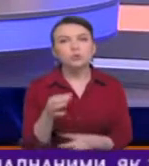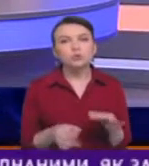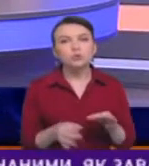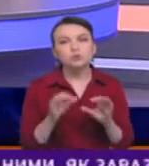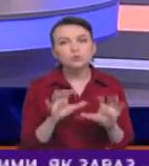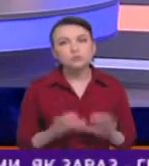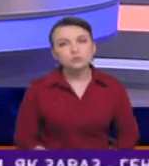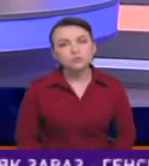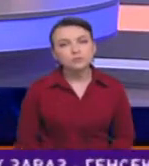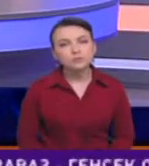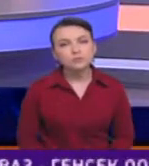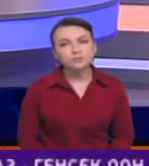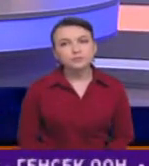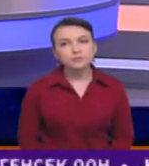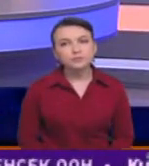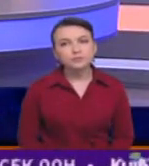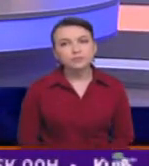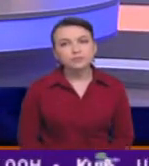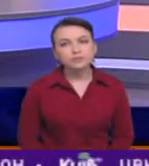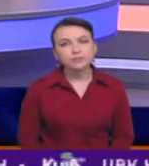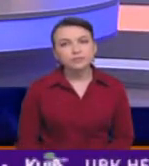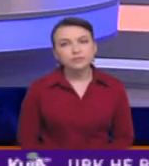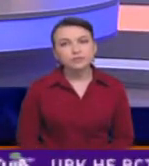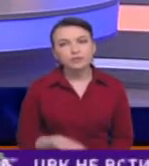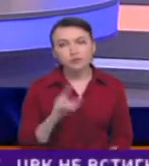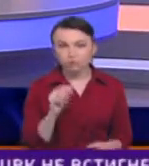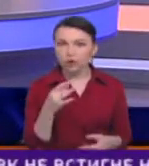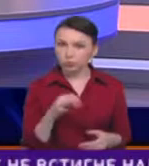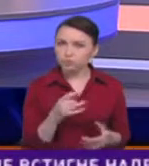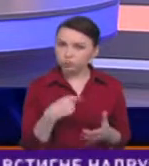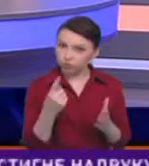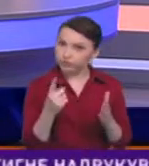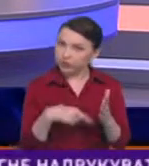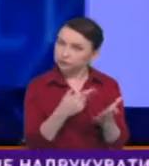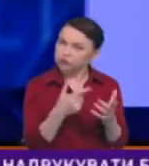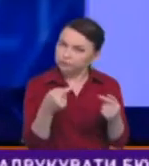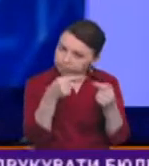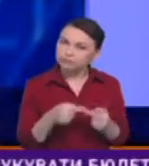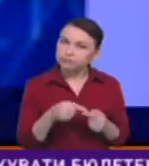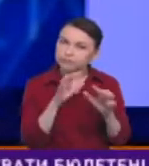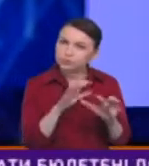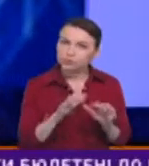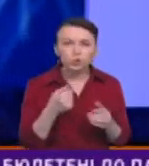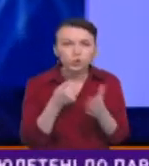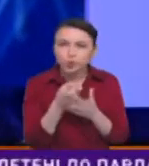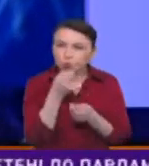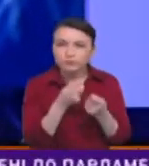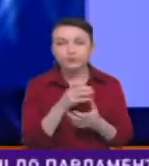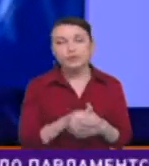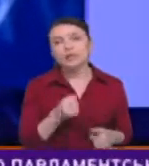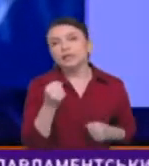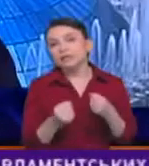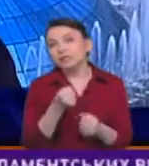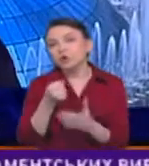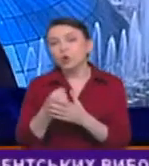знаю. Ну, десь в дорозі, мабуть. Ну, по робі ми ж довіряємо. Він чого, все ж по регламенту робив, все ж там до коми. Їде до